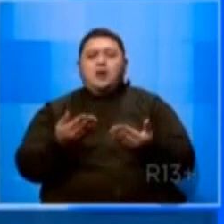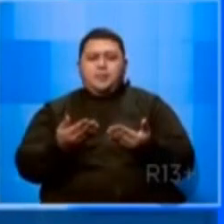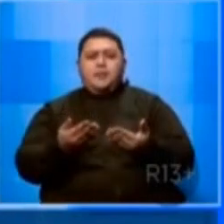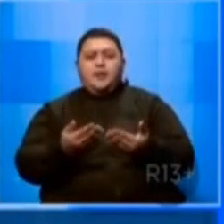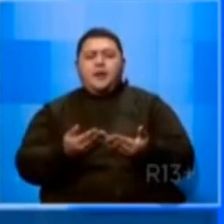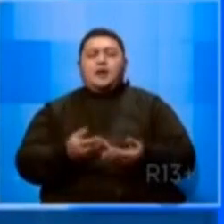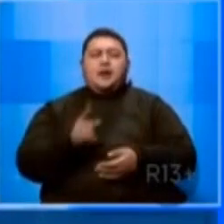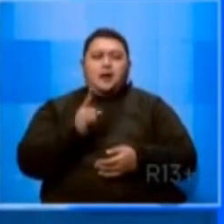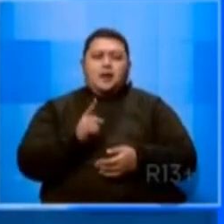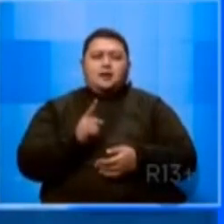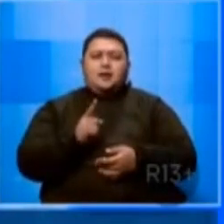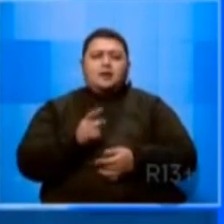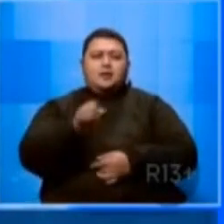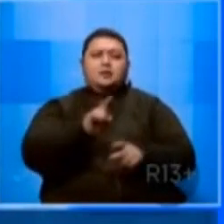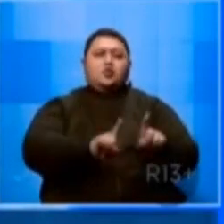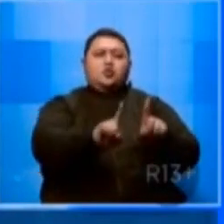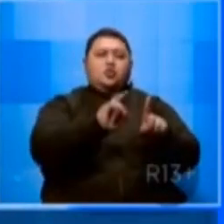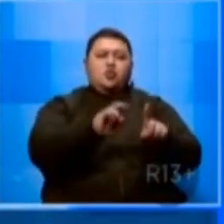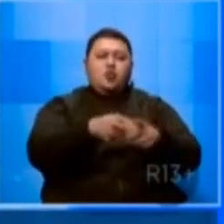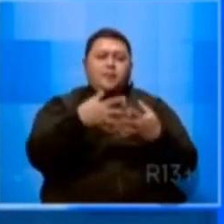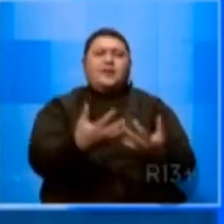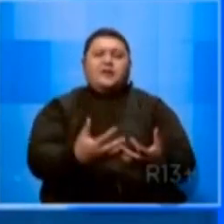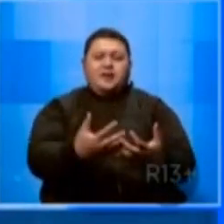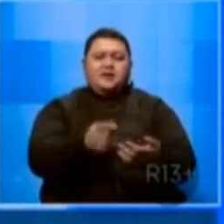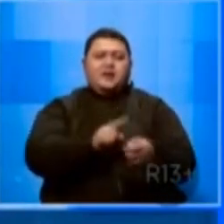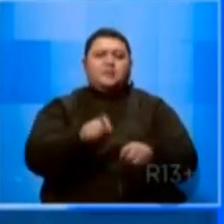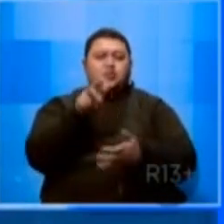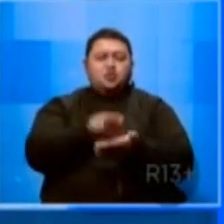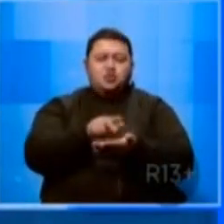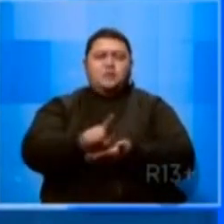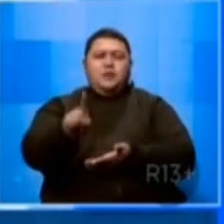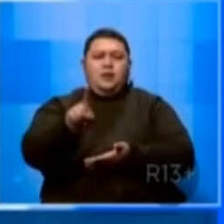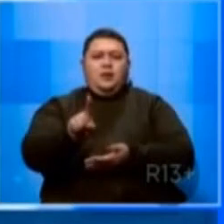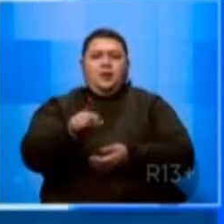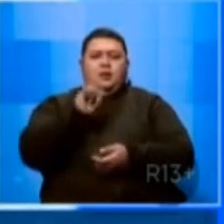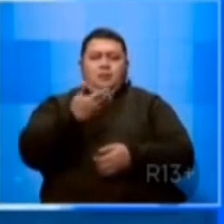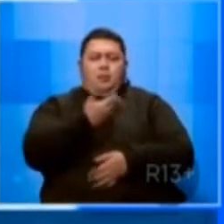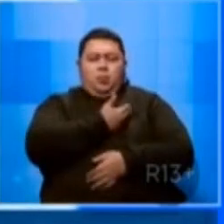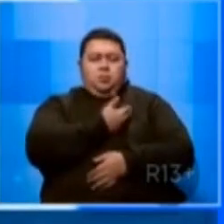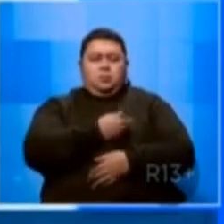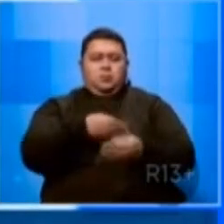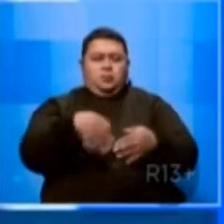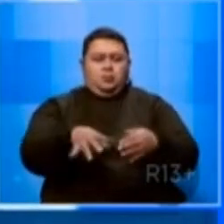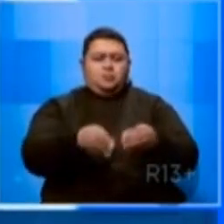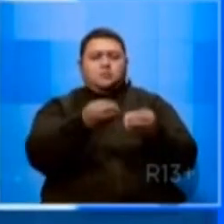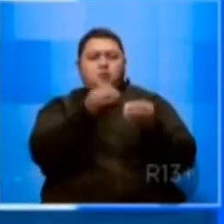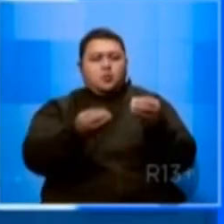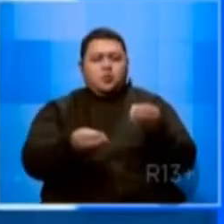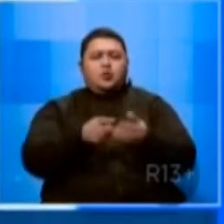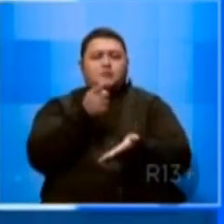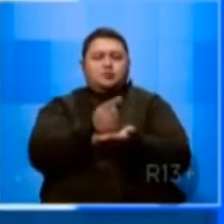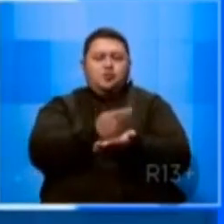satu pihak yang tidak menerima atau keberatan dengan putusan tingkat pertama Karena pihak korban sudah diwakili oleh jaksa penuntut umum